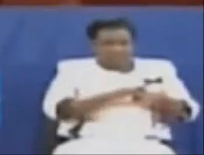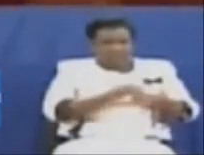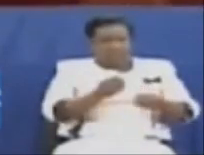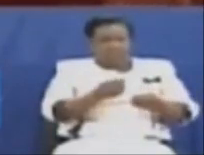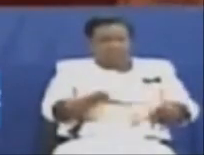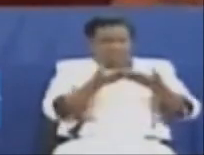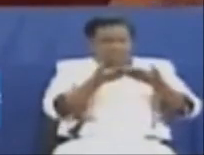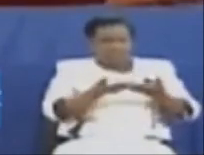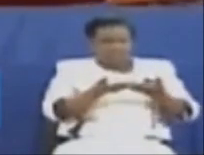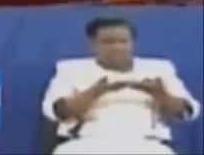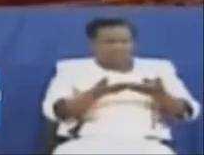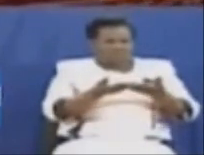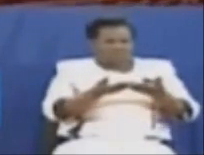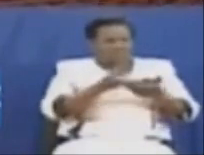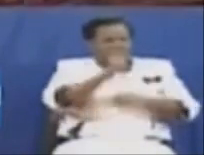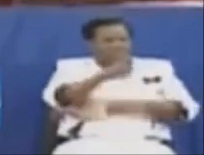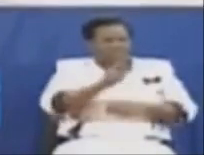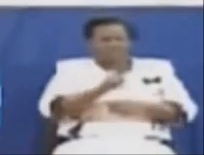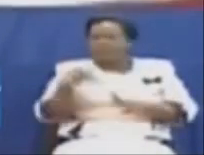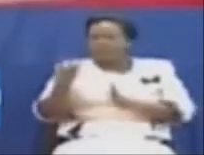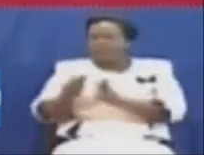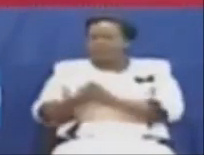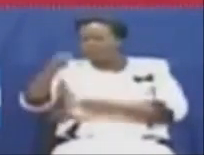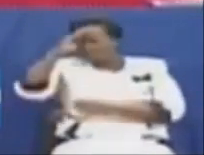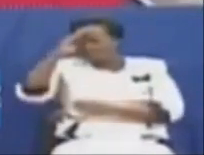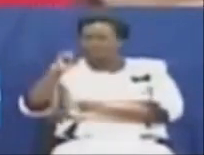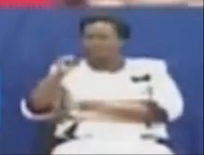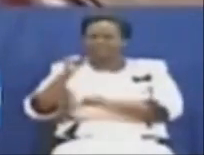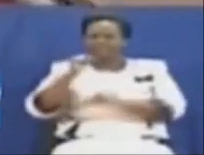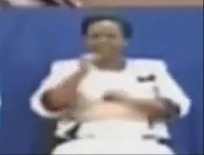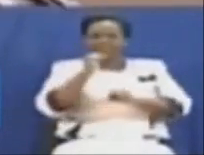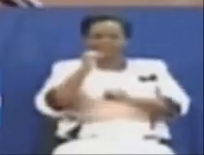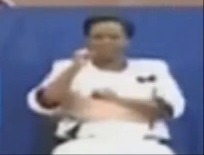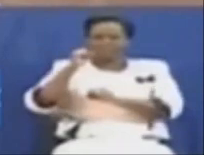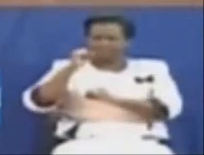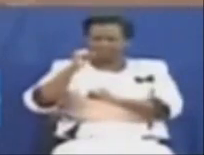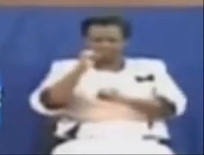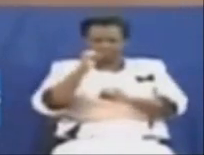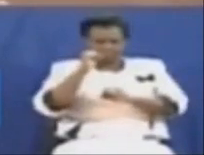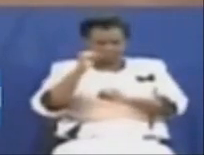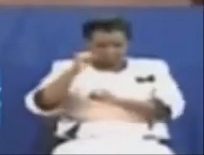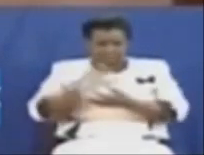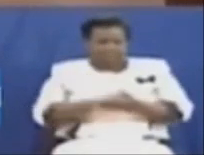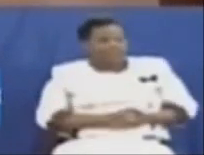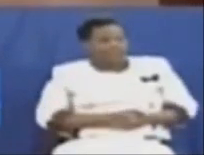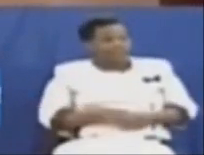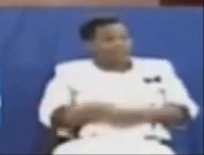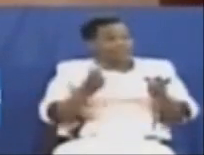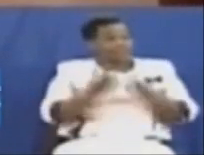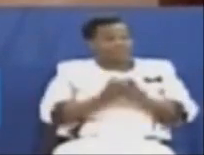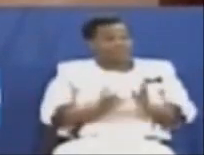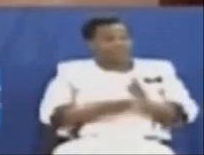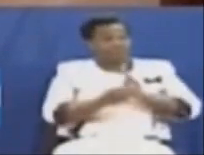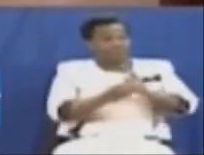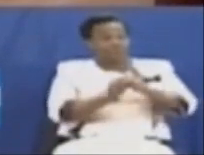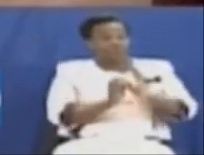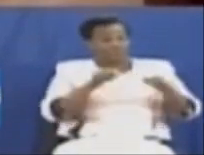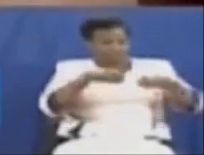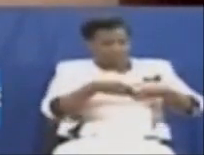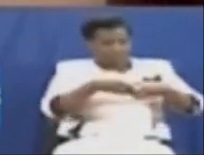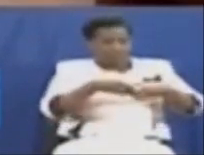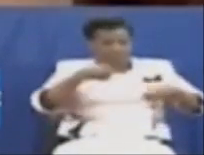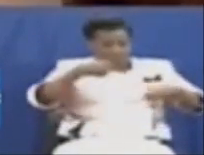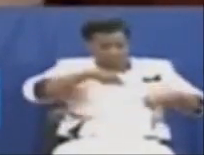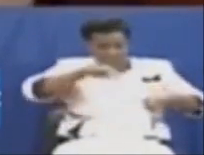ajili ya shughuli ya leo. Msanifu maandishi ni Bakari Mrindoko. Mwongozaji ni John Lewanga, msimamizi mkuu wa matangazo haya